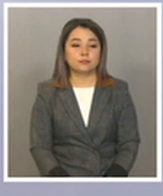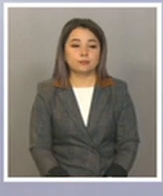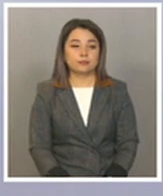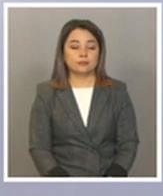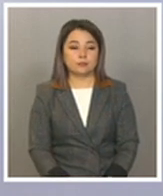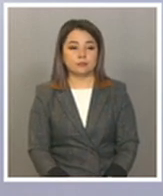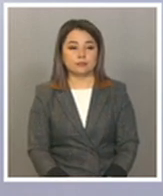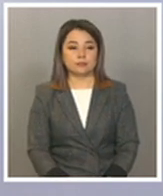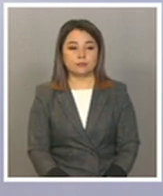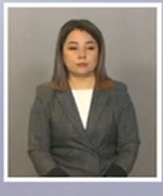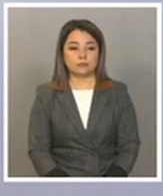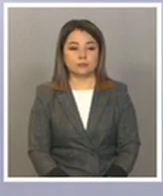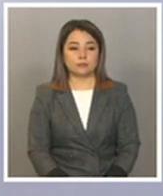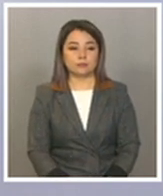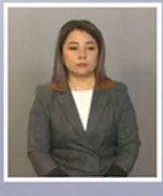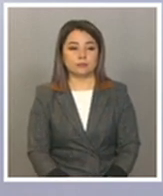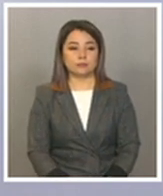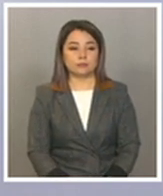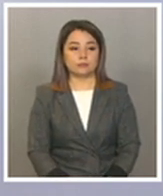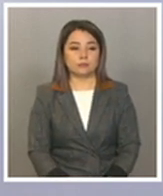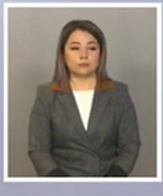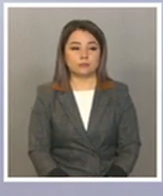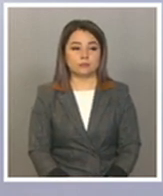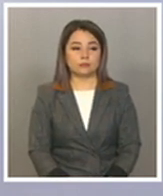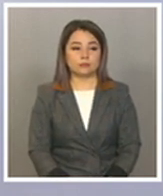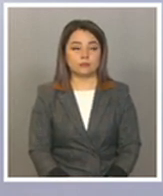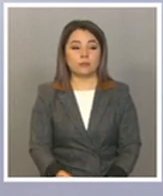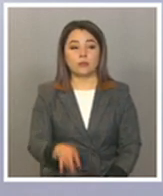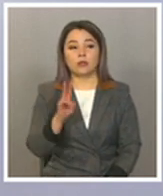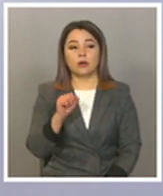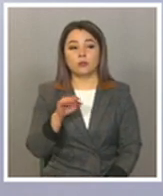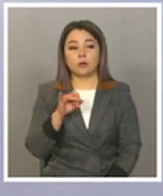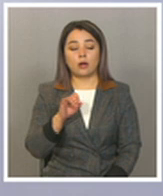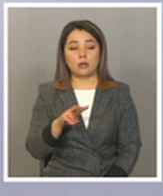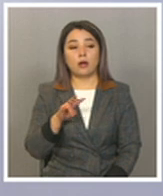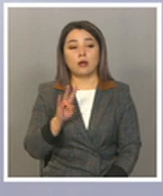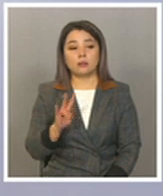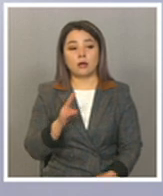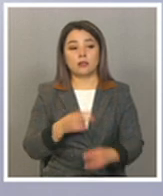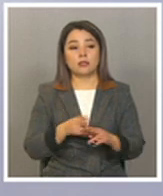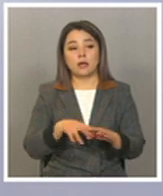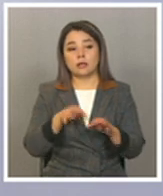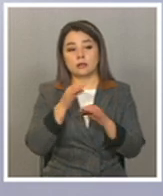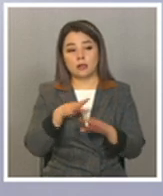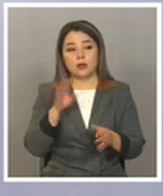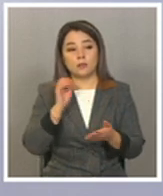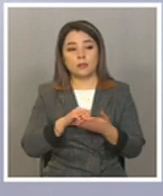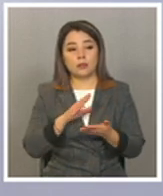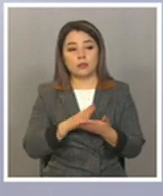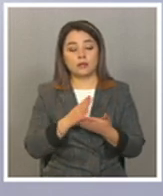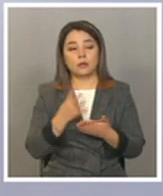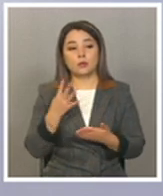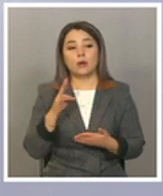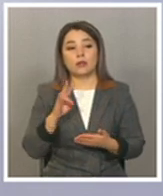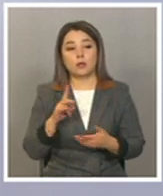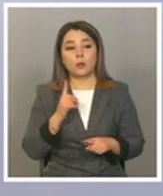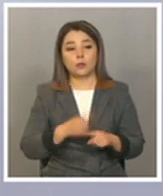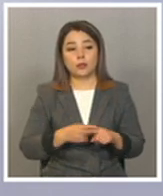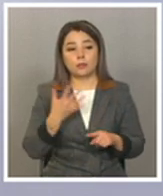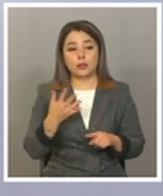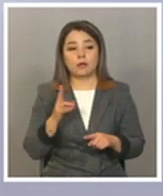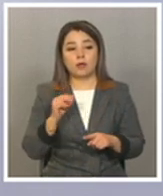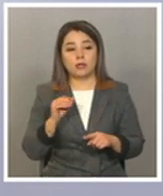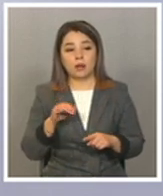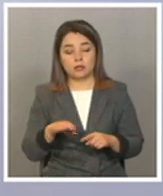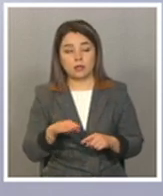түрдегі тапсырманы орындайық. Натурал n-нің кез келген мәнінде 4n қосылған 5-тің